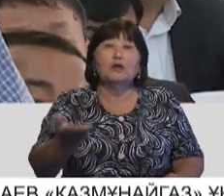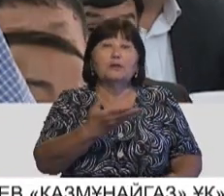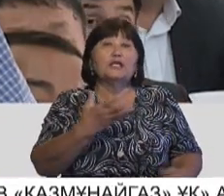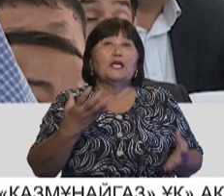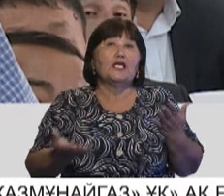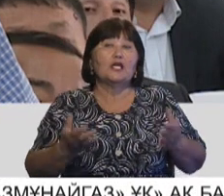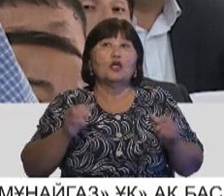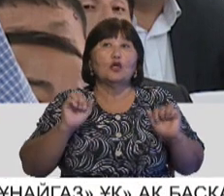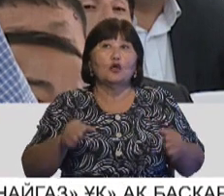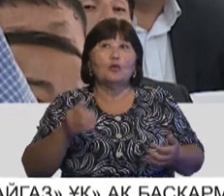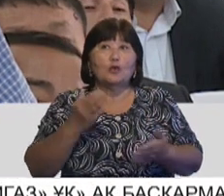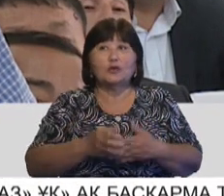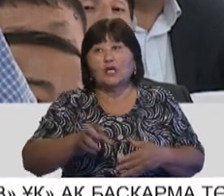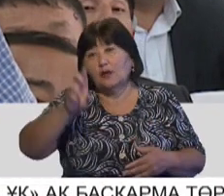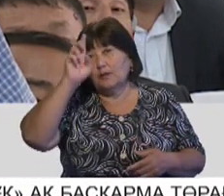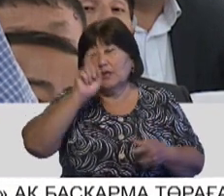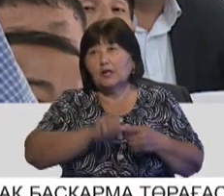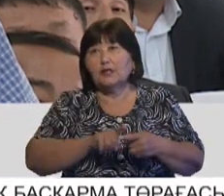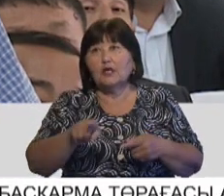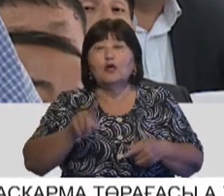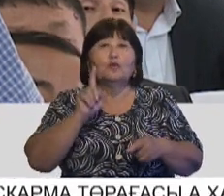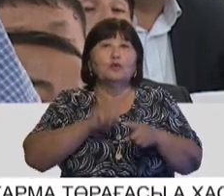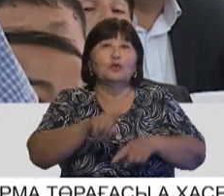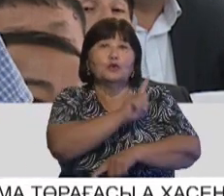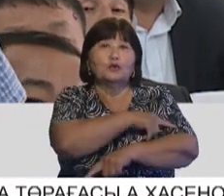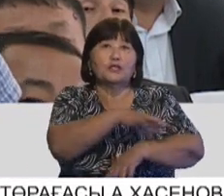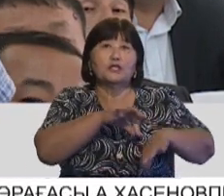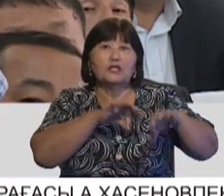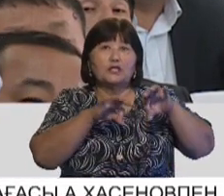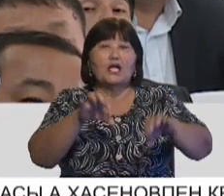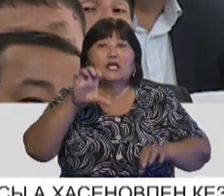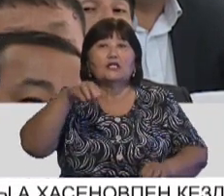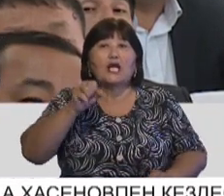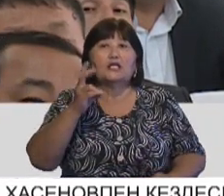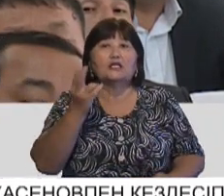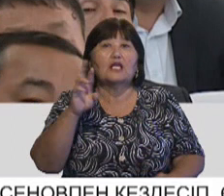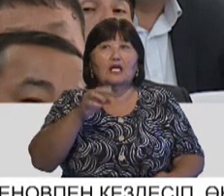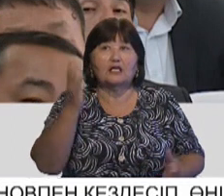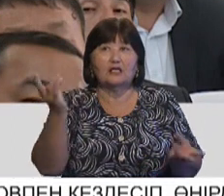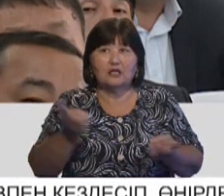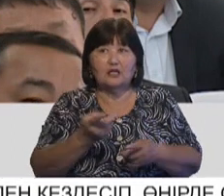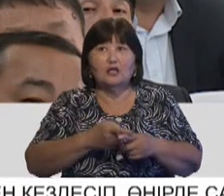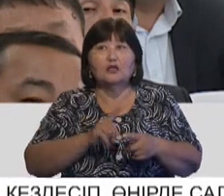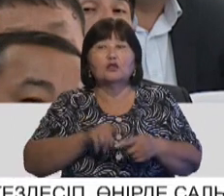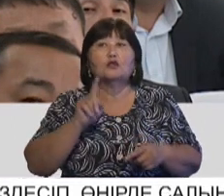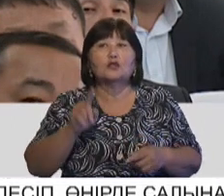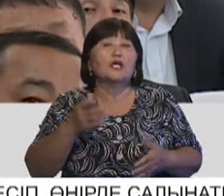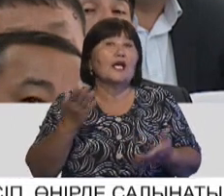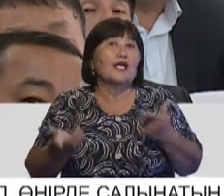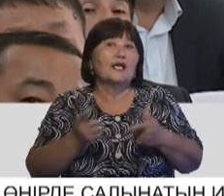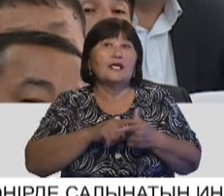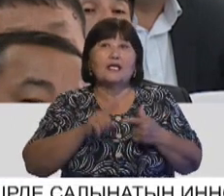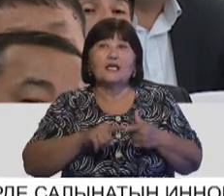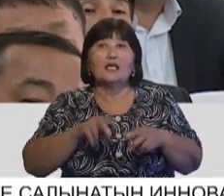мүмкіншілік болса, мемлекет тарапынан сол жерге жедел жәрдем станциясы керек, сотый километрге, егер